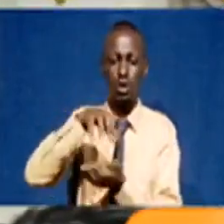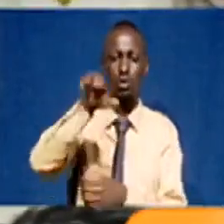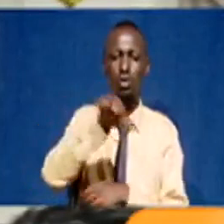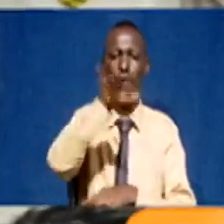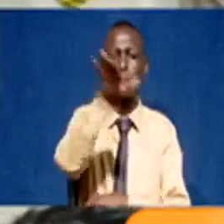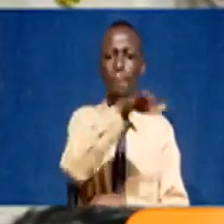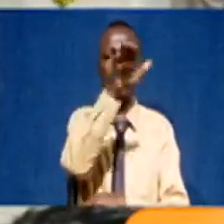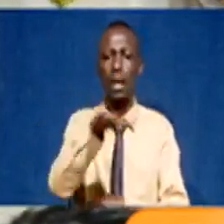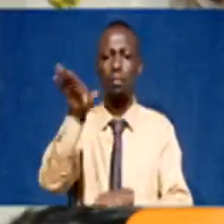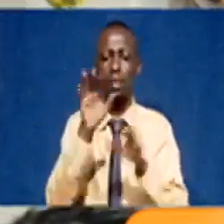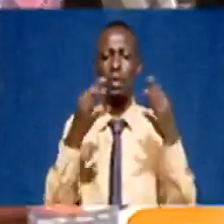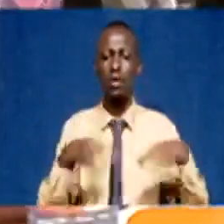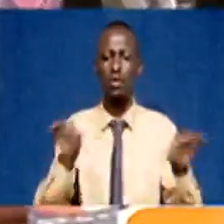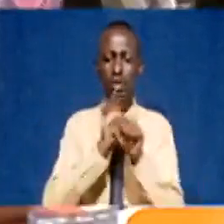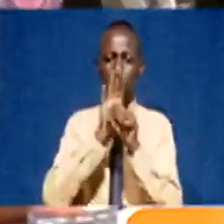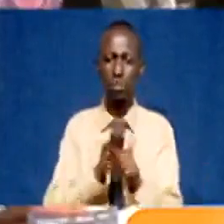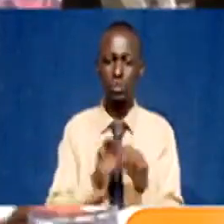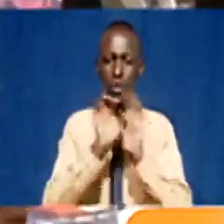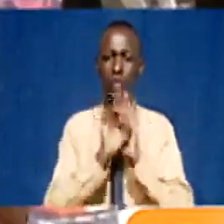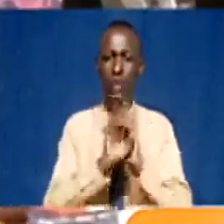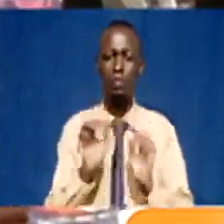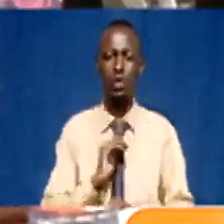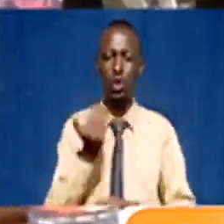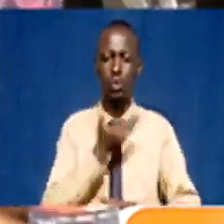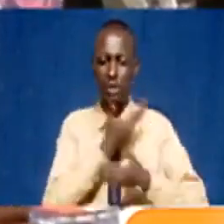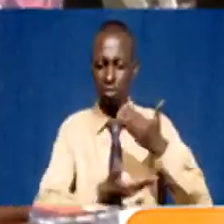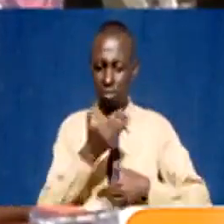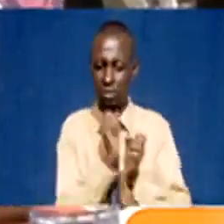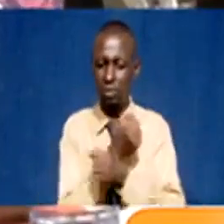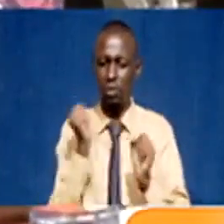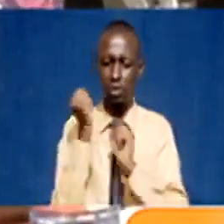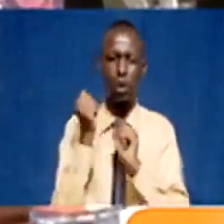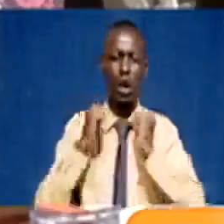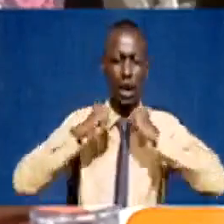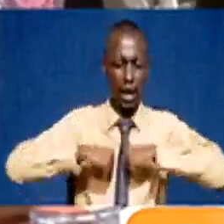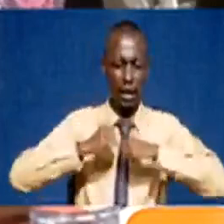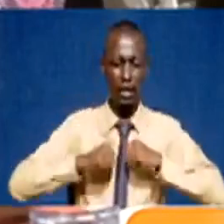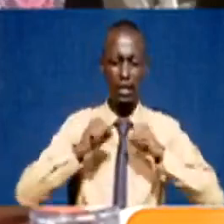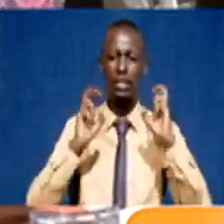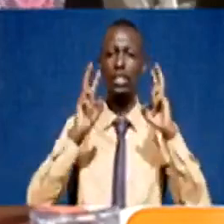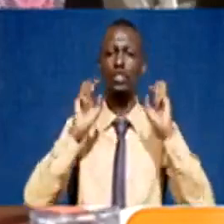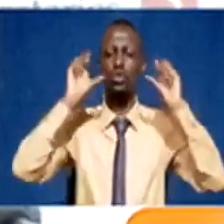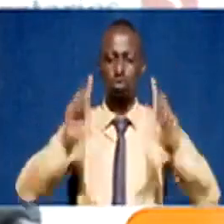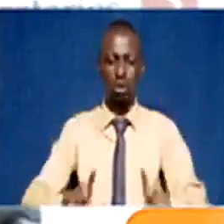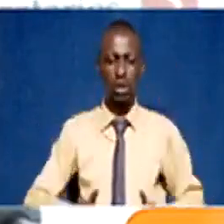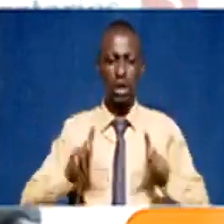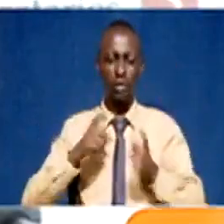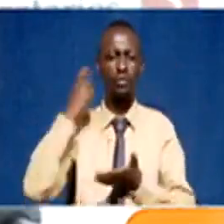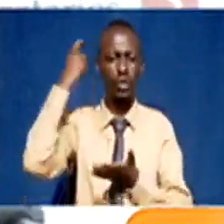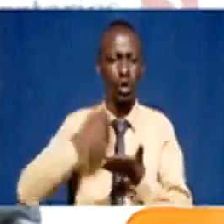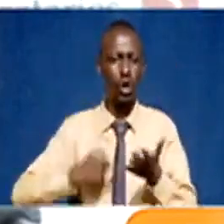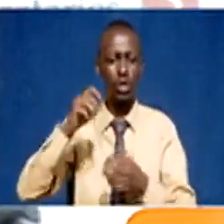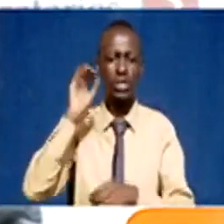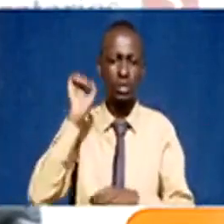wa mazungumzo ya kamati ya maridhiano yaliyoshindwa kuafikiana kuhusu swala la gharama ya juu ya maisha. When we sat at the end